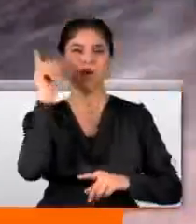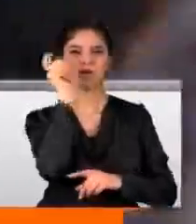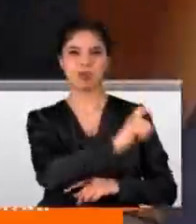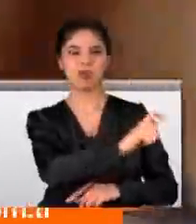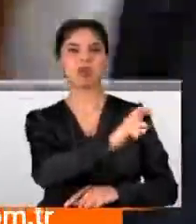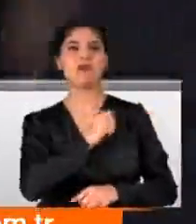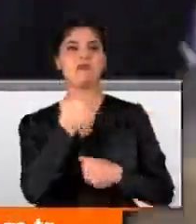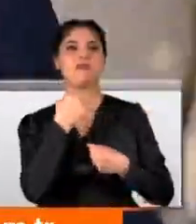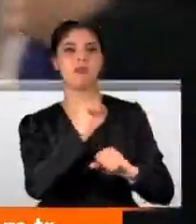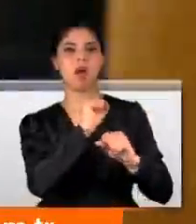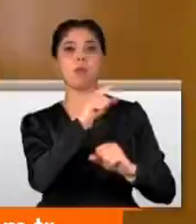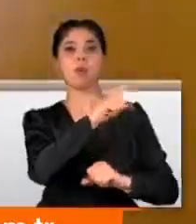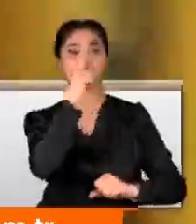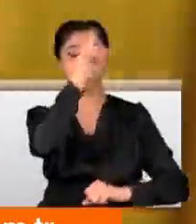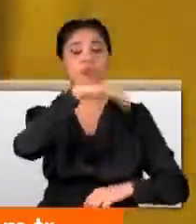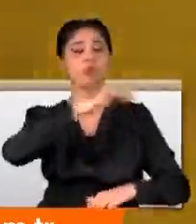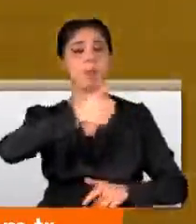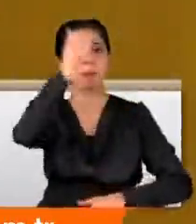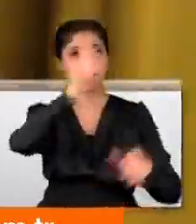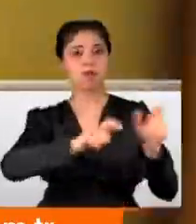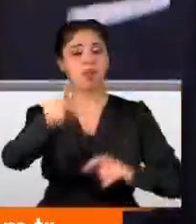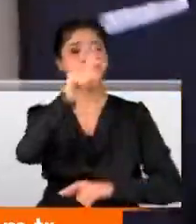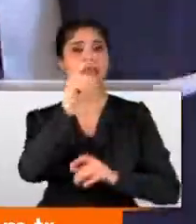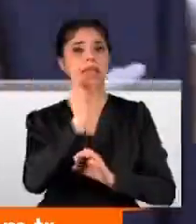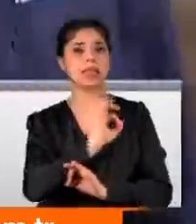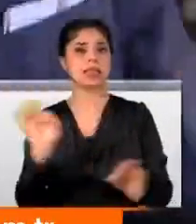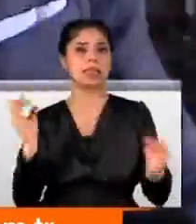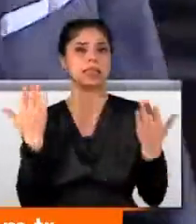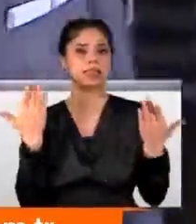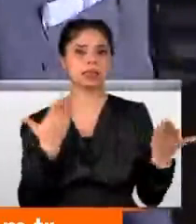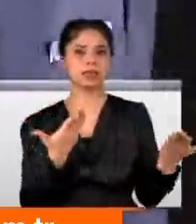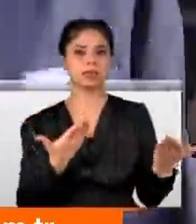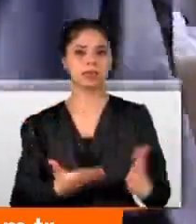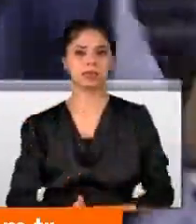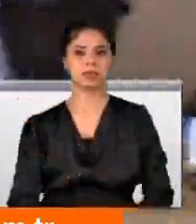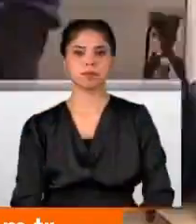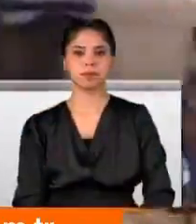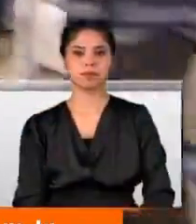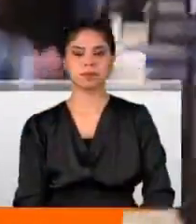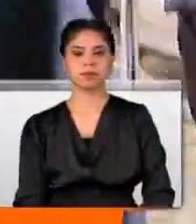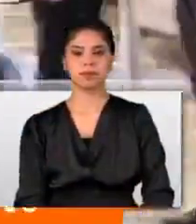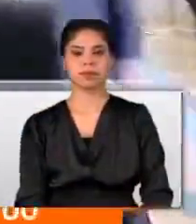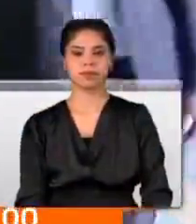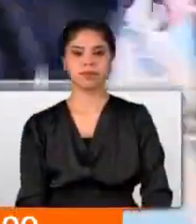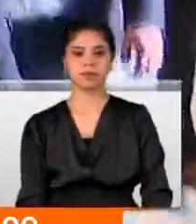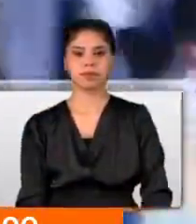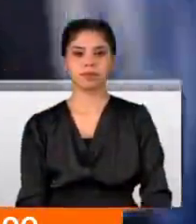bıraktı. Sadece o değil, kurmayları da sessizliğe gömüldü. Özerklikle ilgili bir açıklaması olmuş Nuşirevan Elçi'nin.